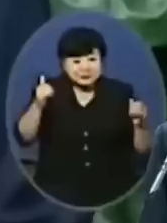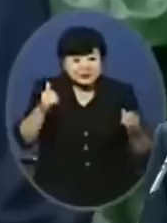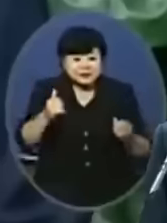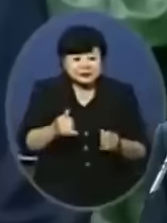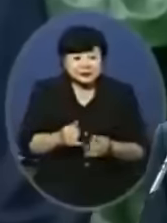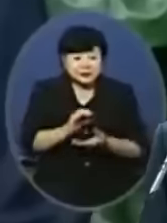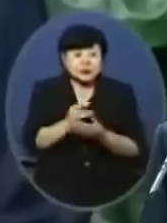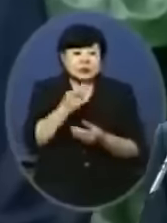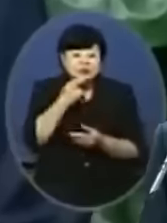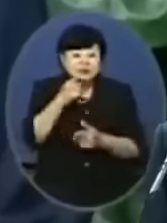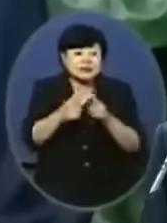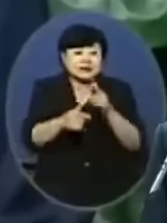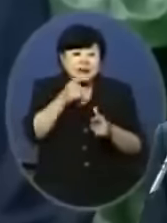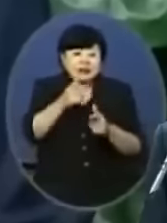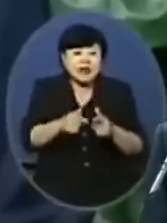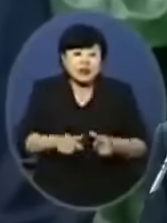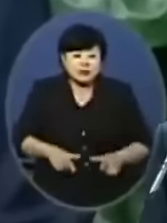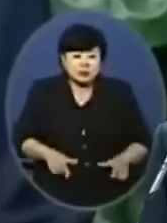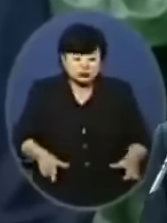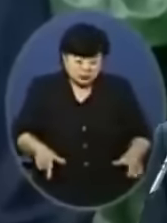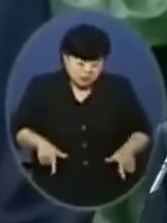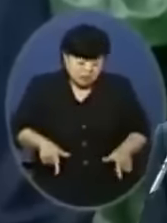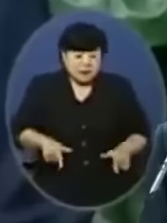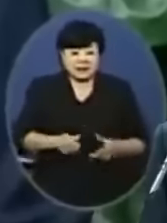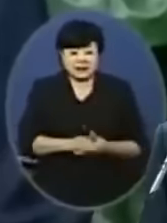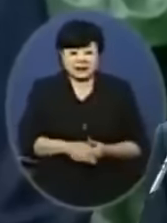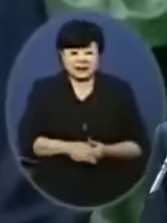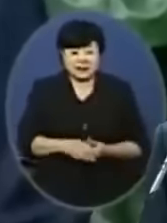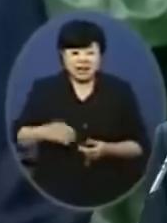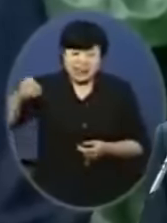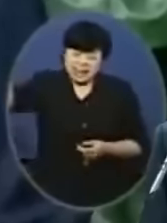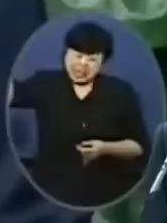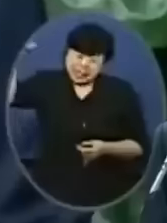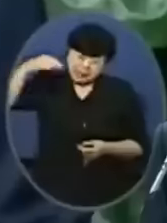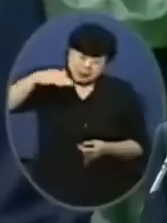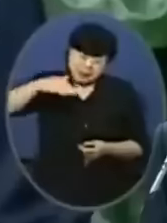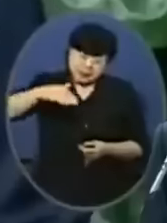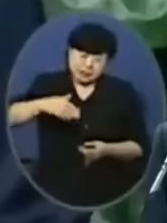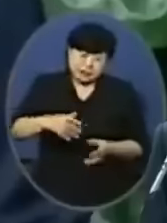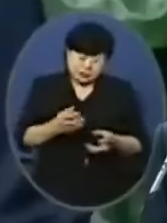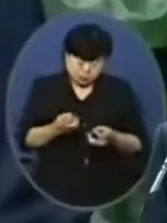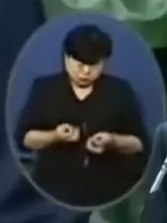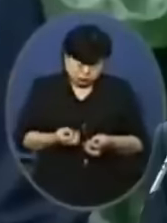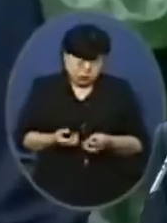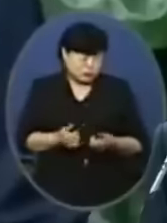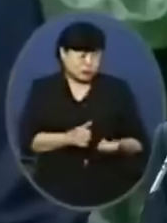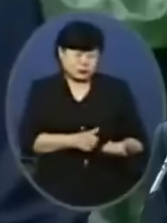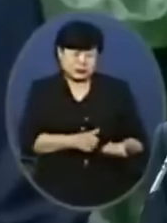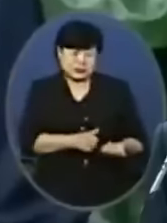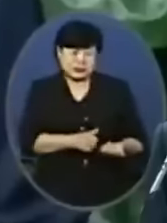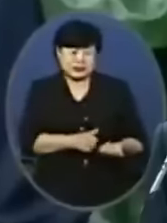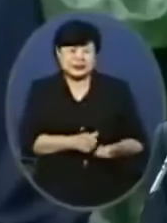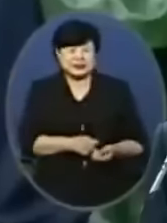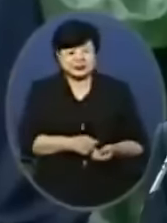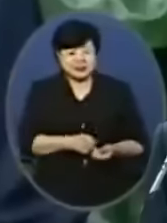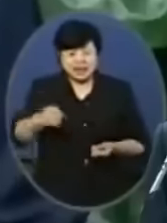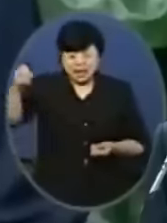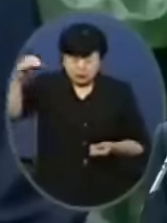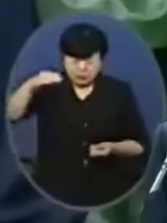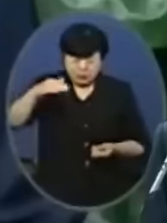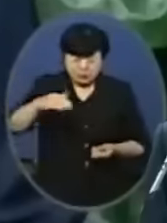무화과 나무 잎으로 앞치마를 만들어입으니까 햇빛이 나면 그만 쪼글쪼글쪼글해지버리고 햇빛이 나면